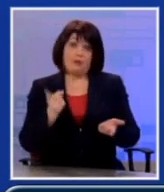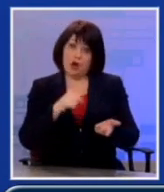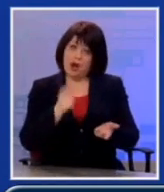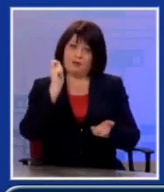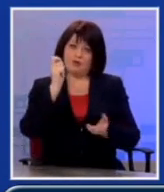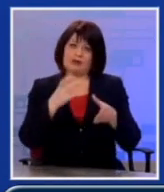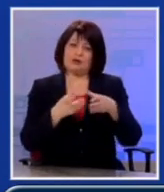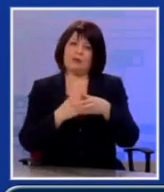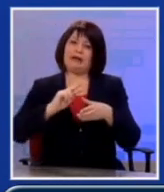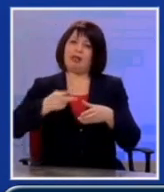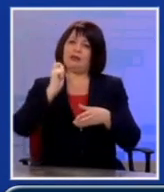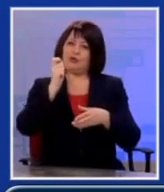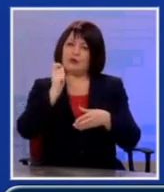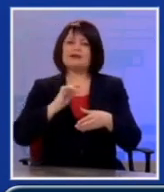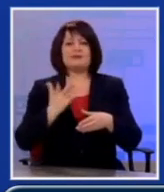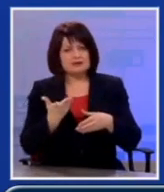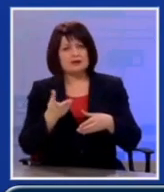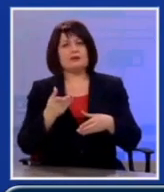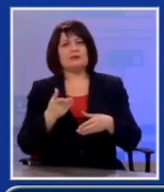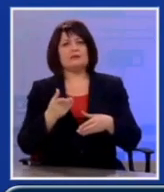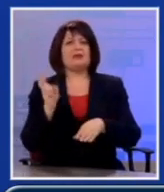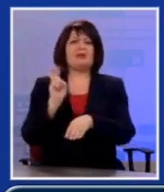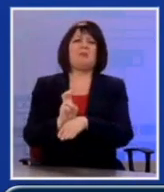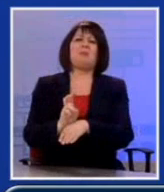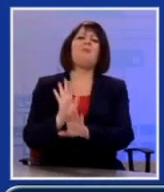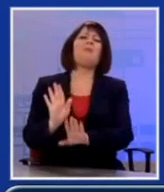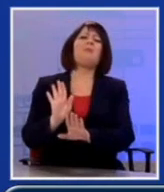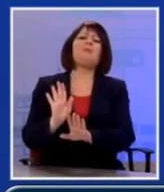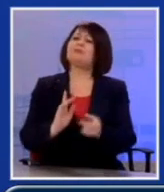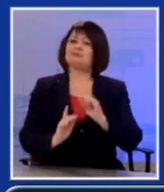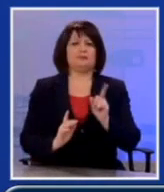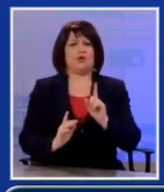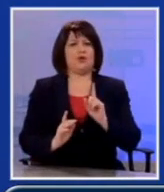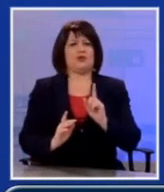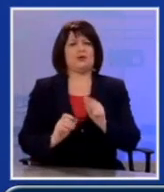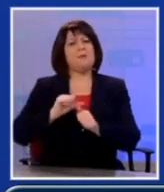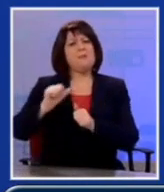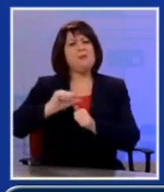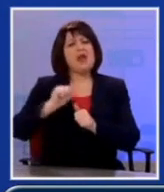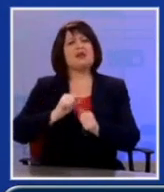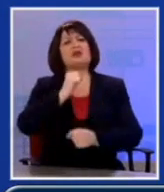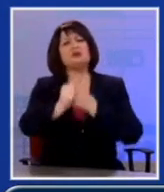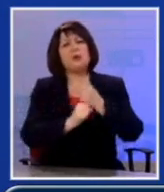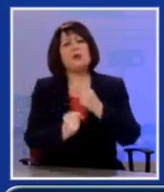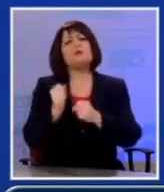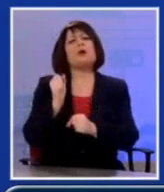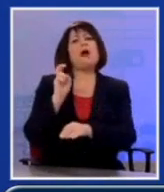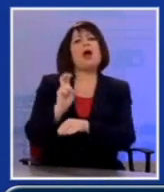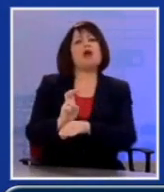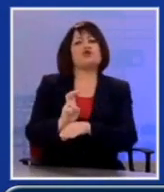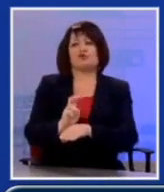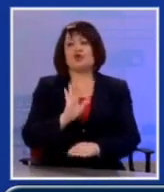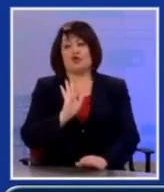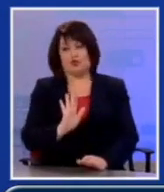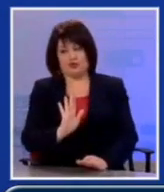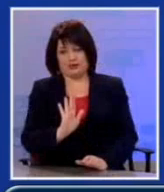την αντιπολίτευση ή τη Βουλή να αραχνιάζουν για μήνες ή και χρόνια στα συρτάρια. Το έχουμε και